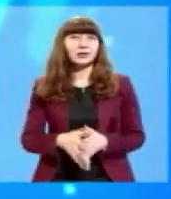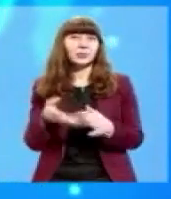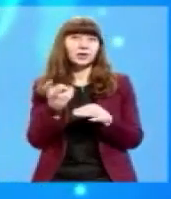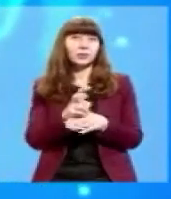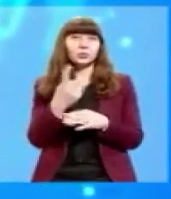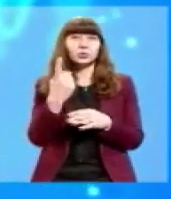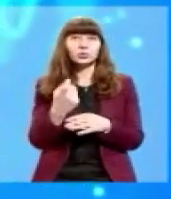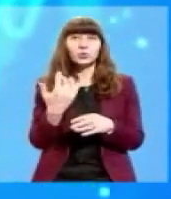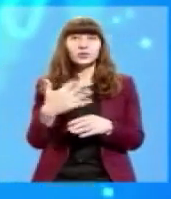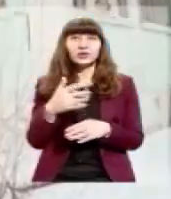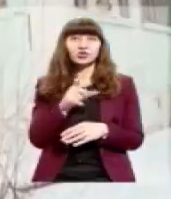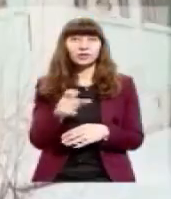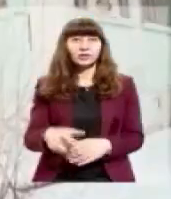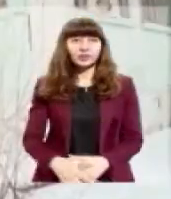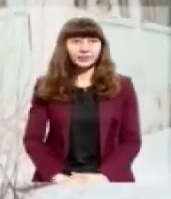150 человек.